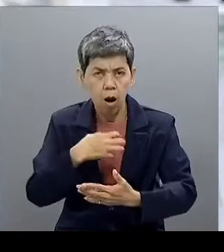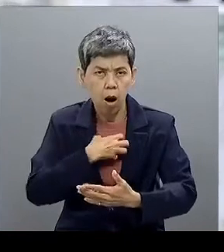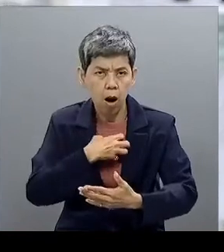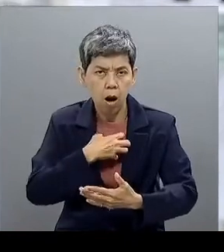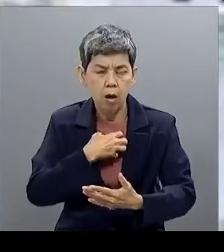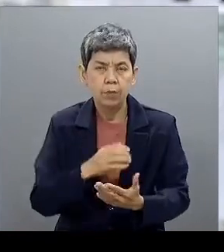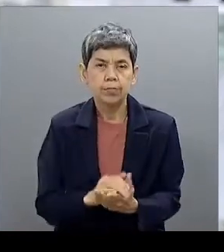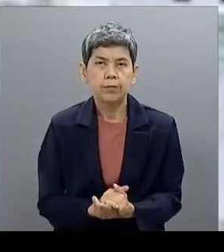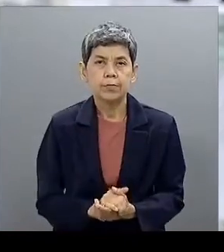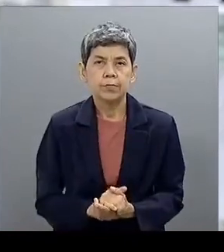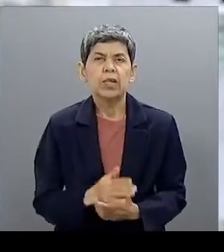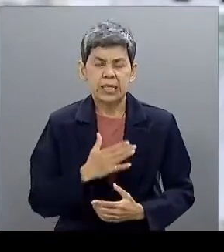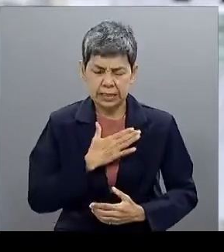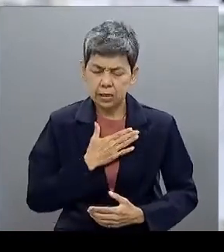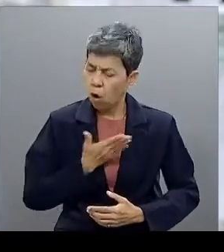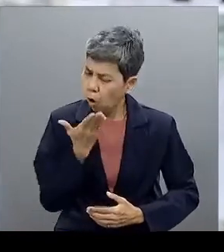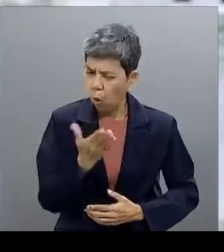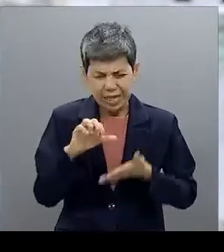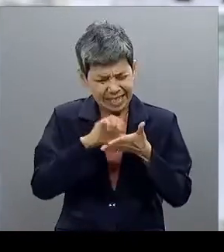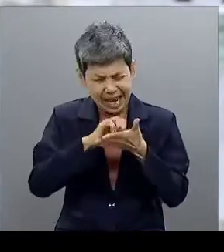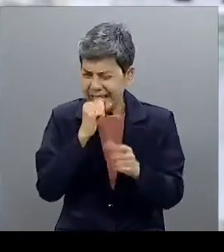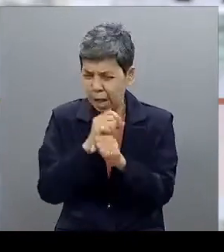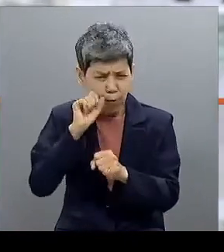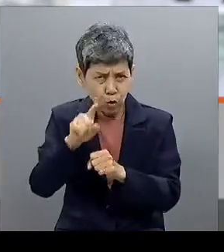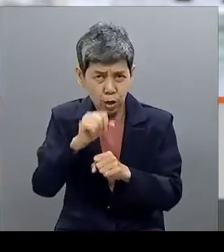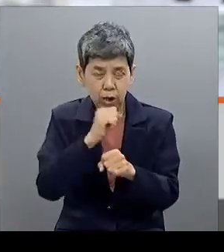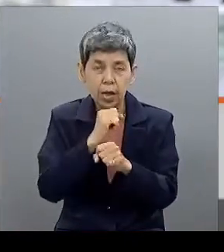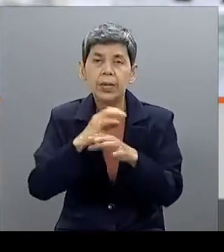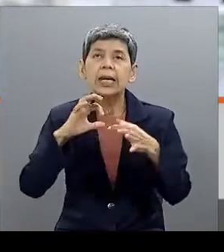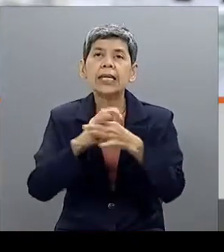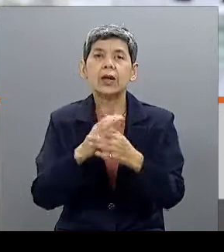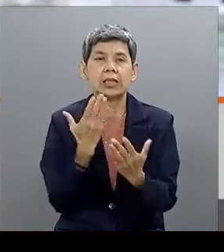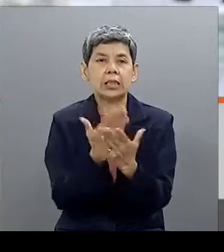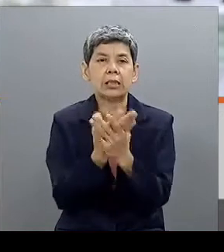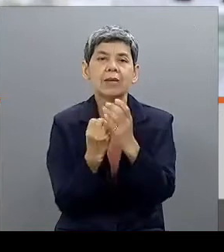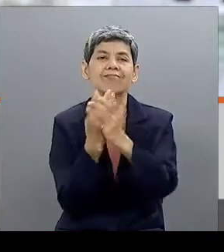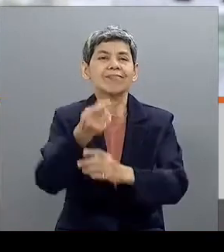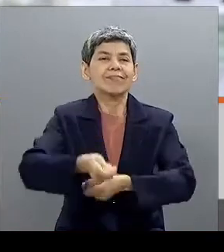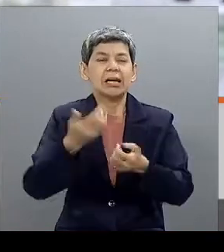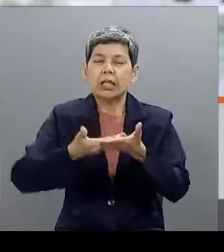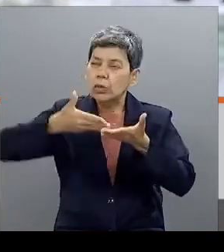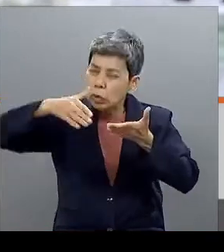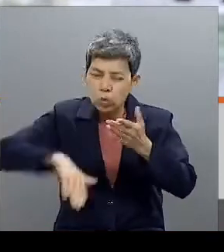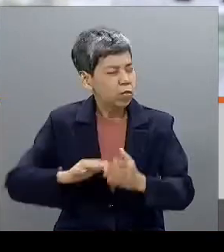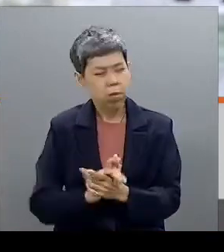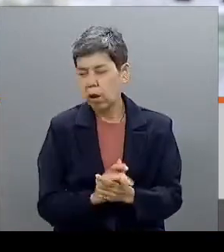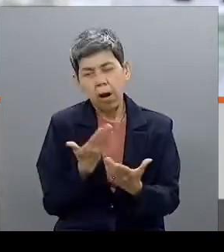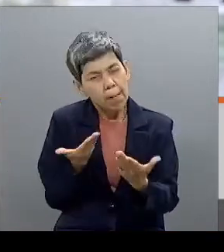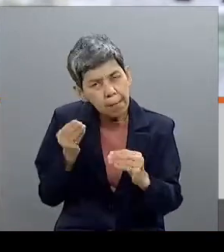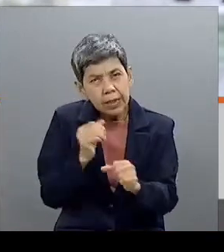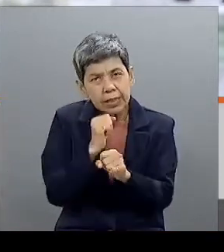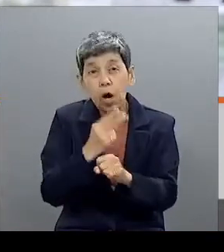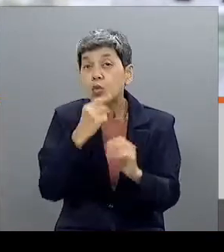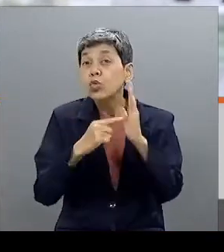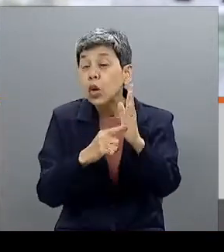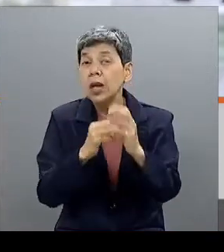อยากให้แก้มากที่สุดก็คือการแก้ไขราคาพืชผลทางการเกษตรอย่างเช่นทางด้านการเก